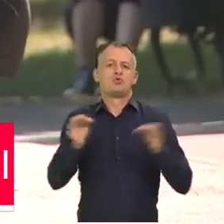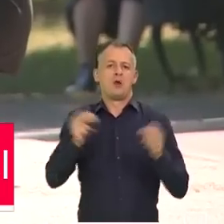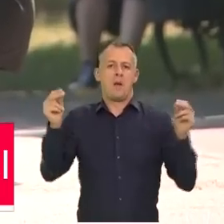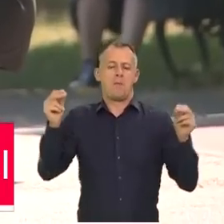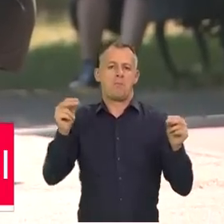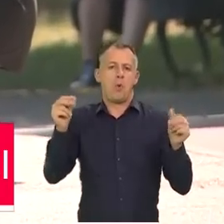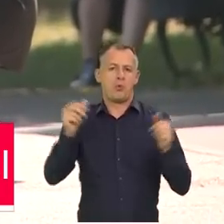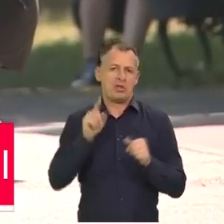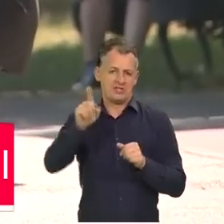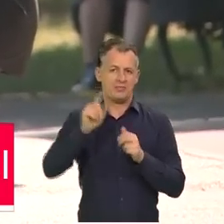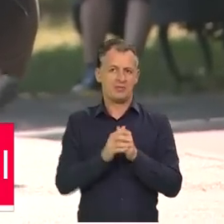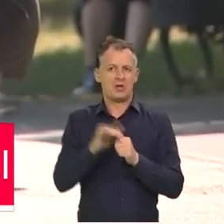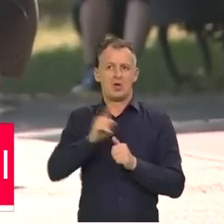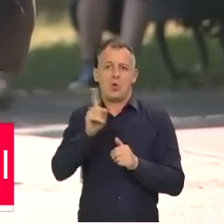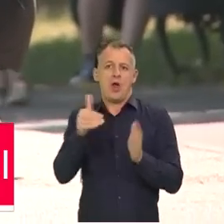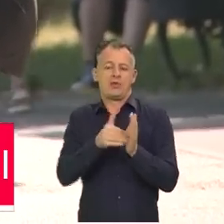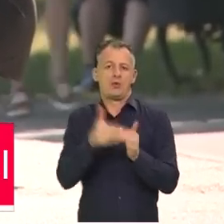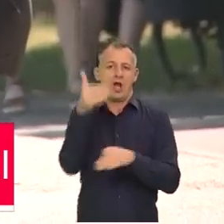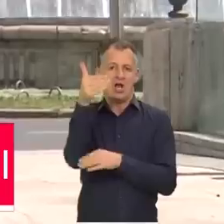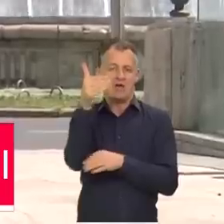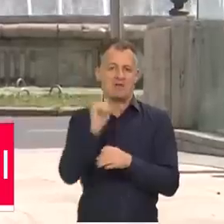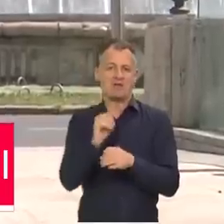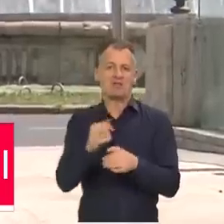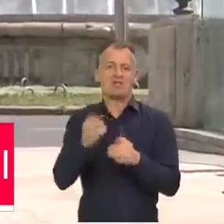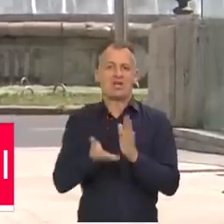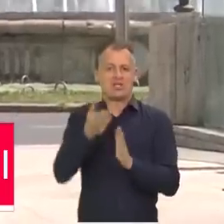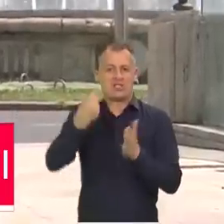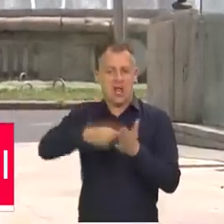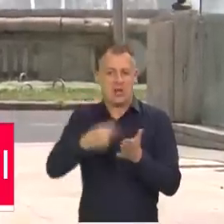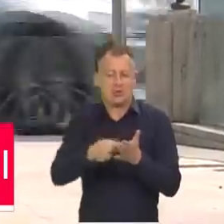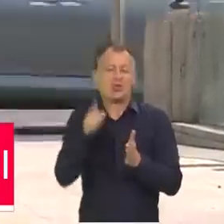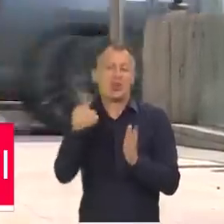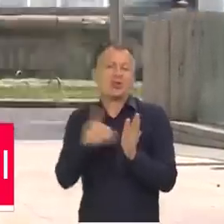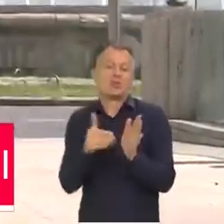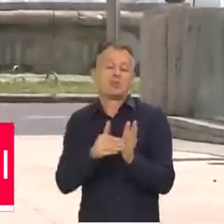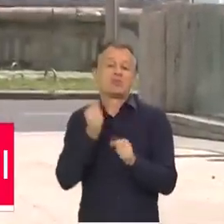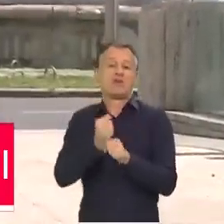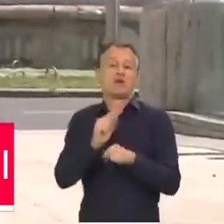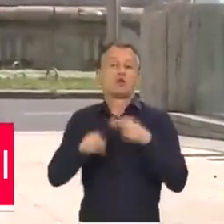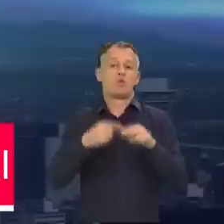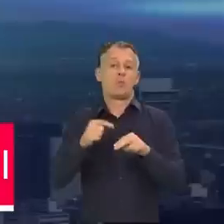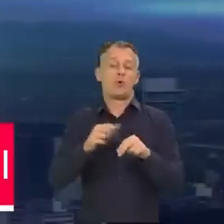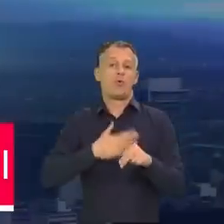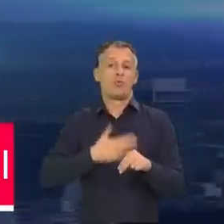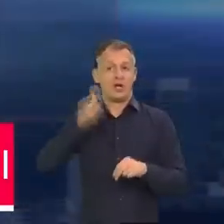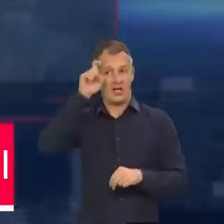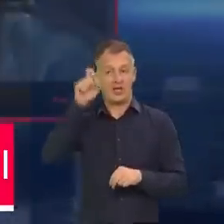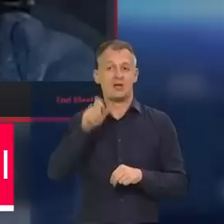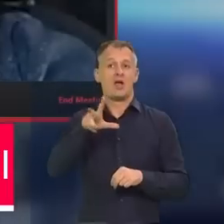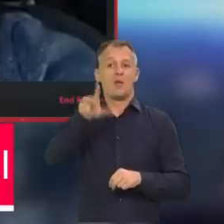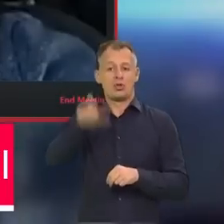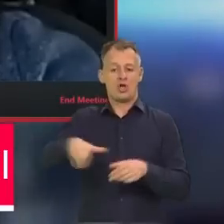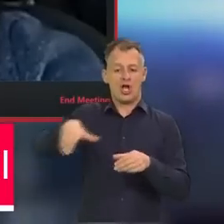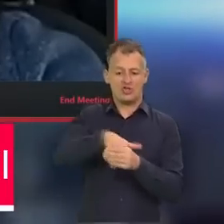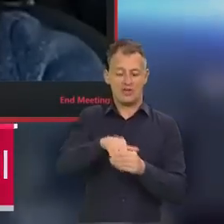că angajatorii nu ar trebui să fie forțați să crească salariile, ci ar trebui să o facă oricum, din proprie inițiativă, atunci când angajatul merită. Este o